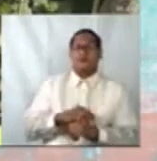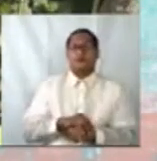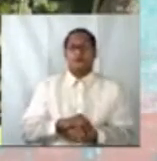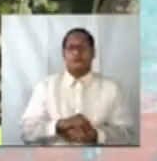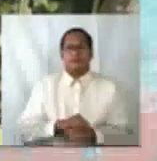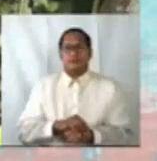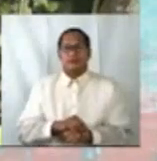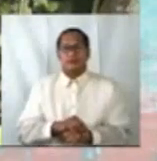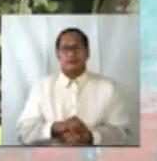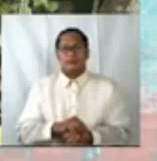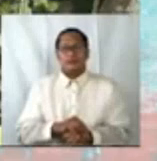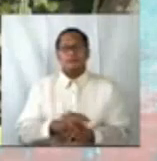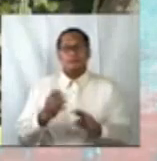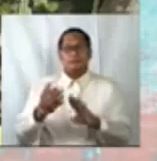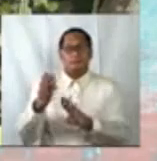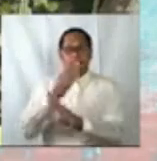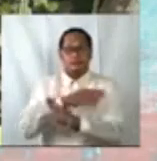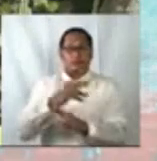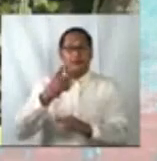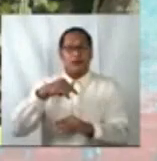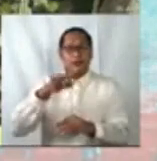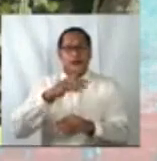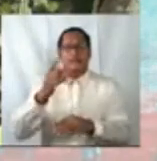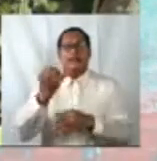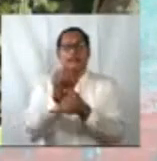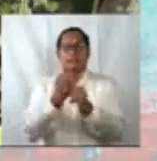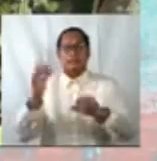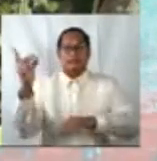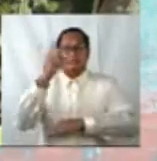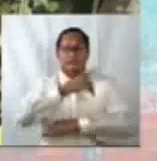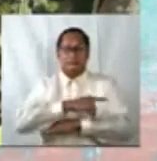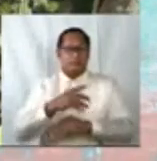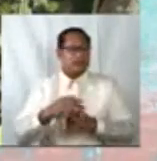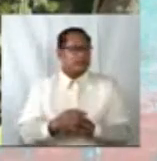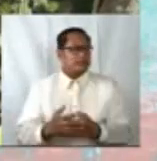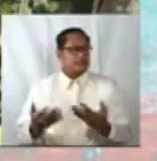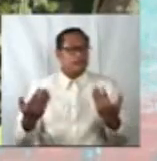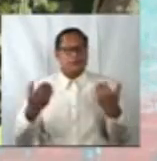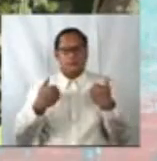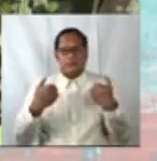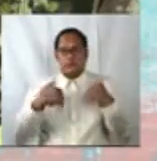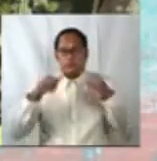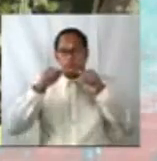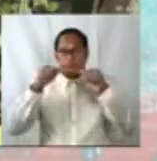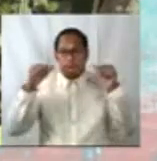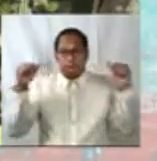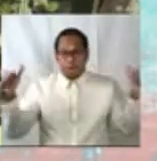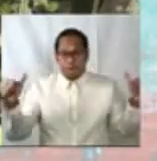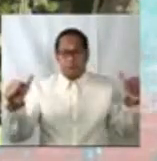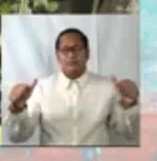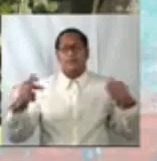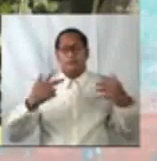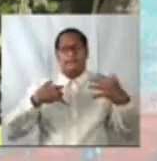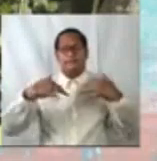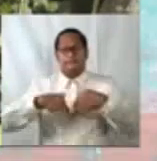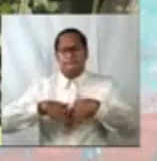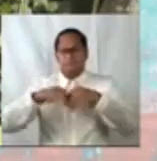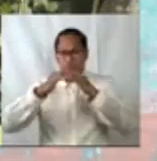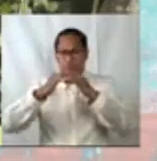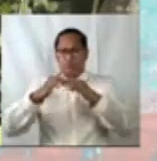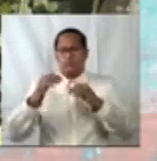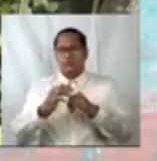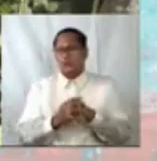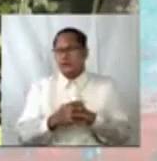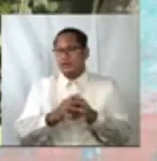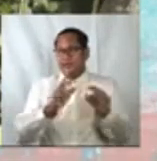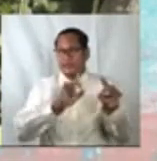ito pong araw ng ating kalayaan, may mga proklamasyon na po siya na binubuo niya po iba't ibang